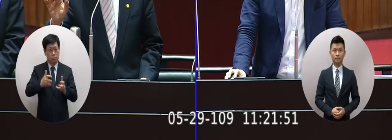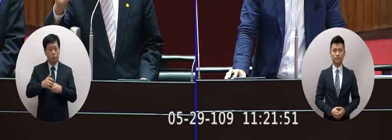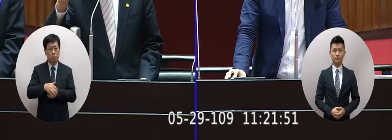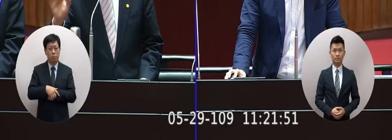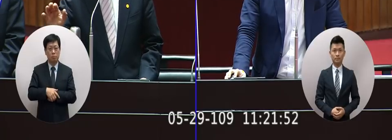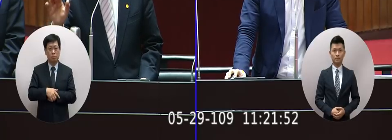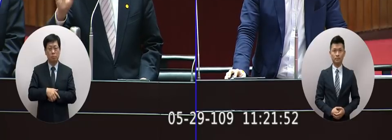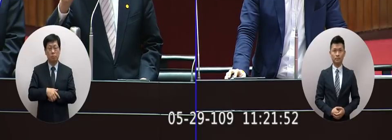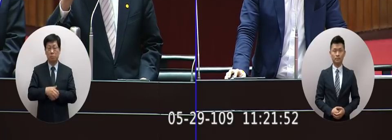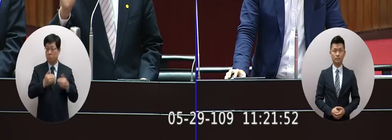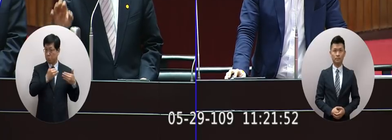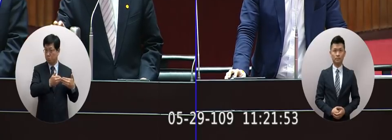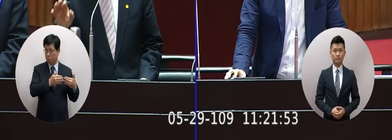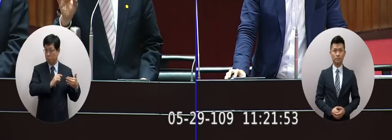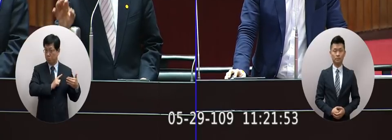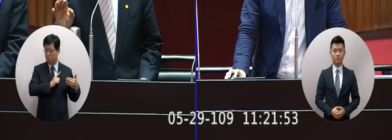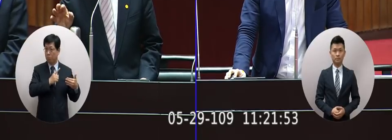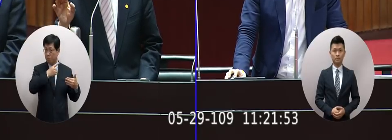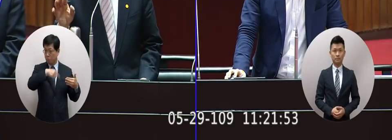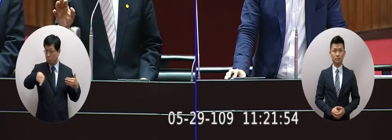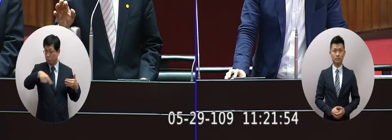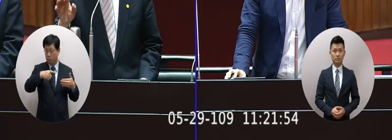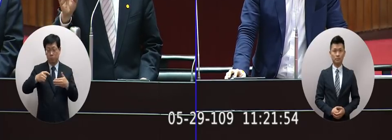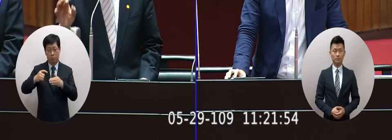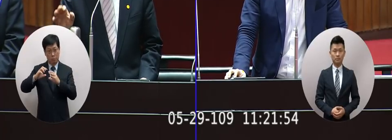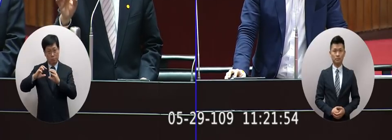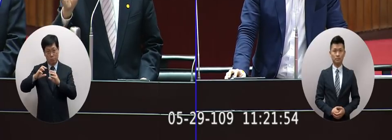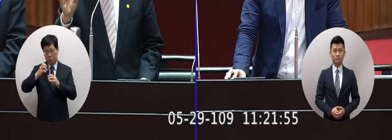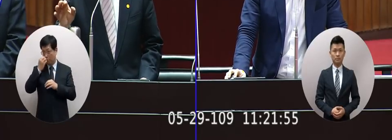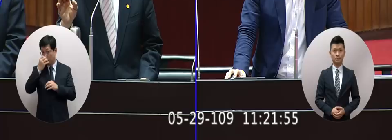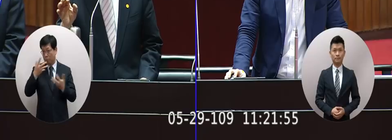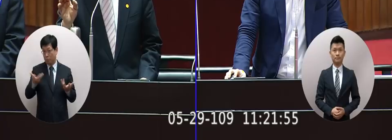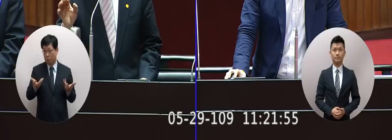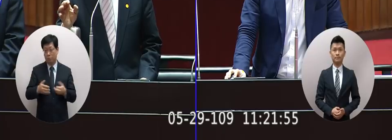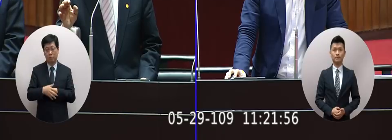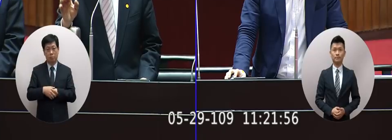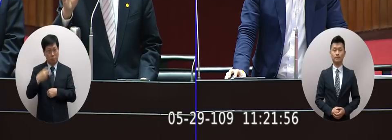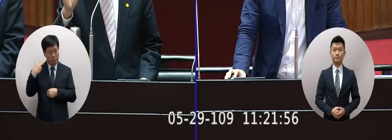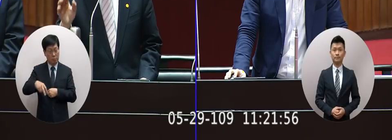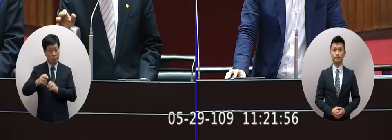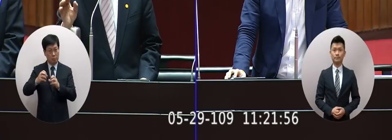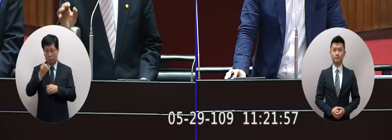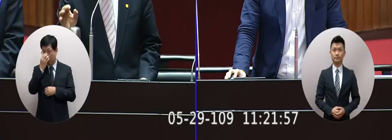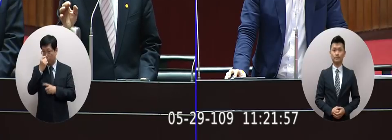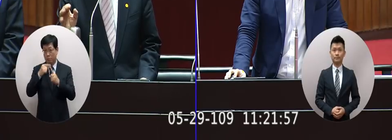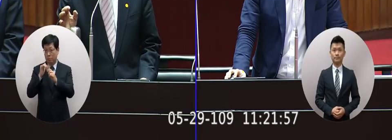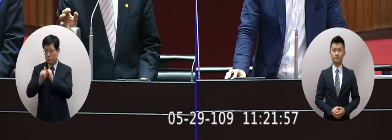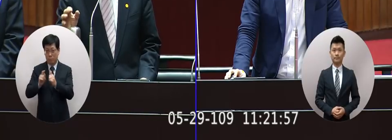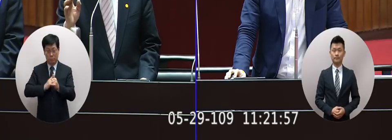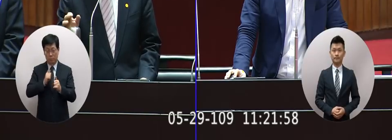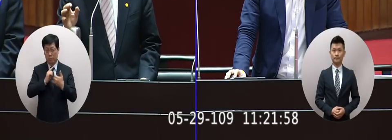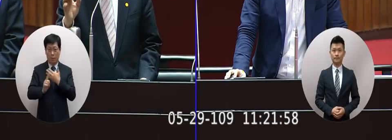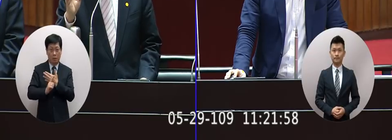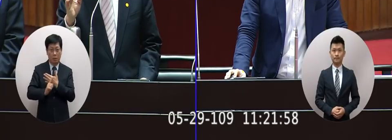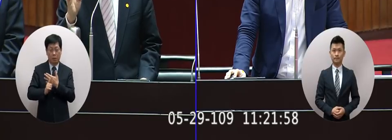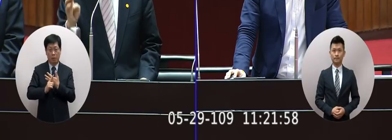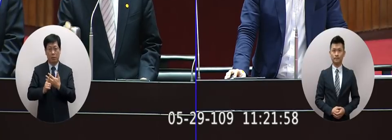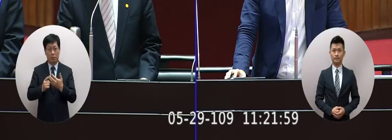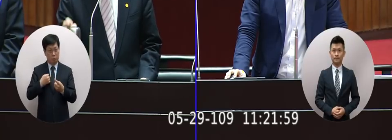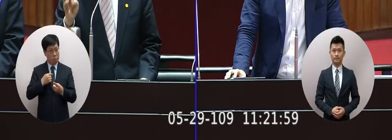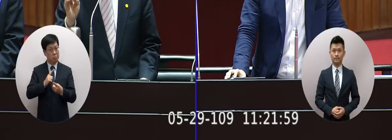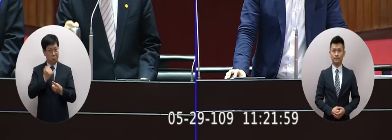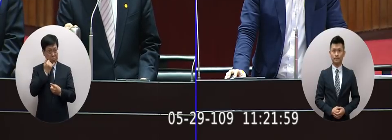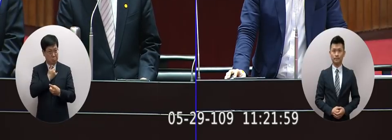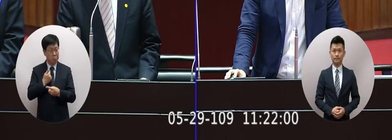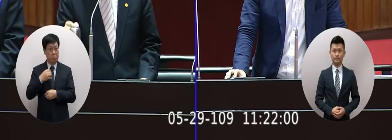疫，中国甲香港的态度，以及香港人民人心惶惶，甲伊的